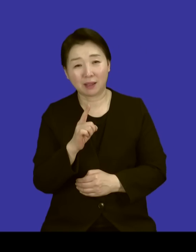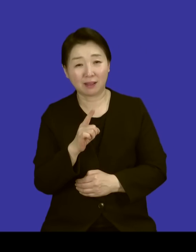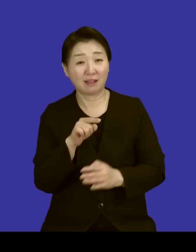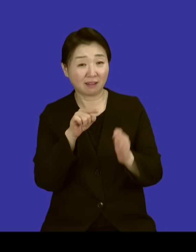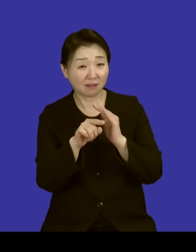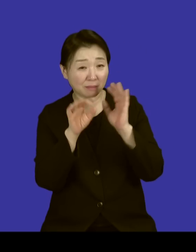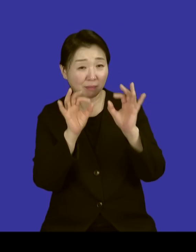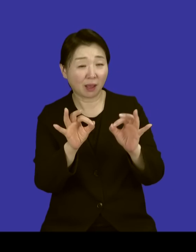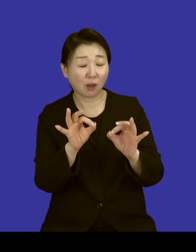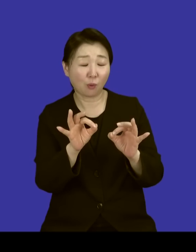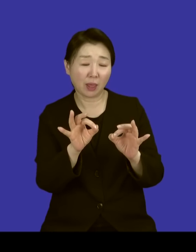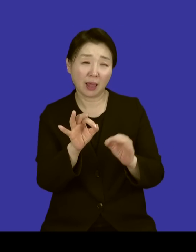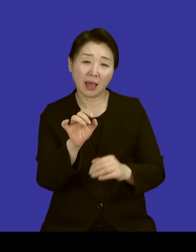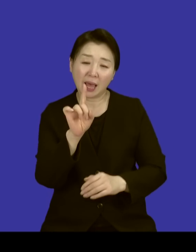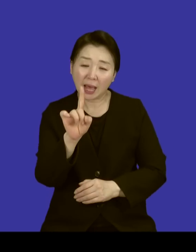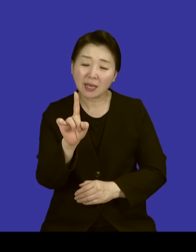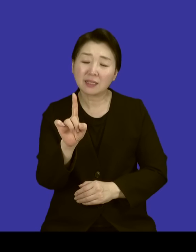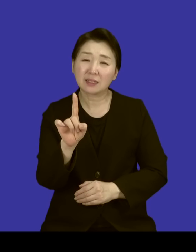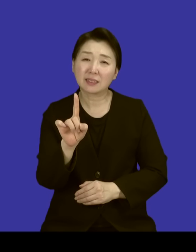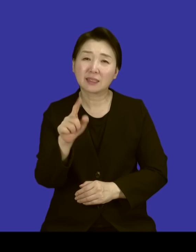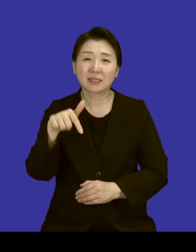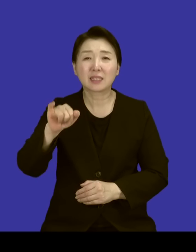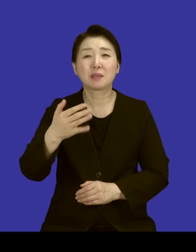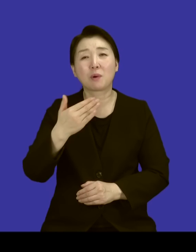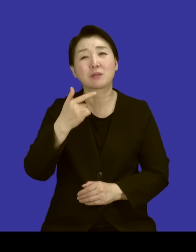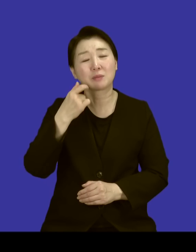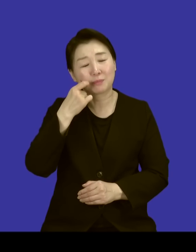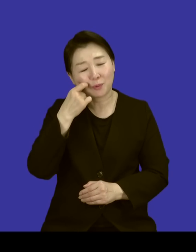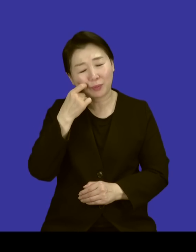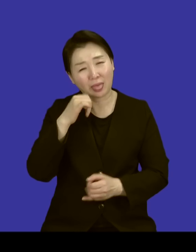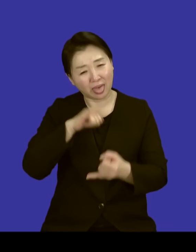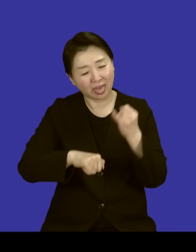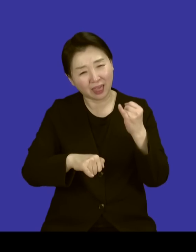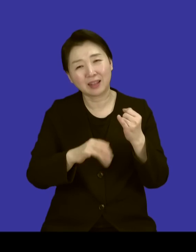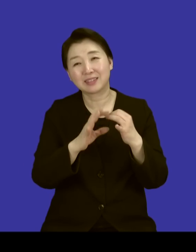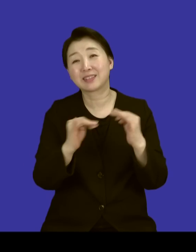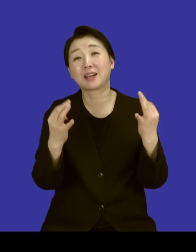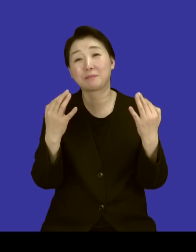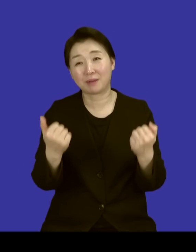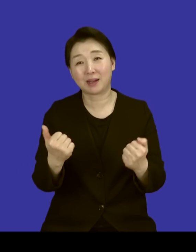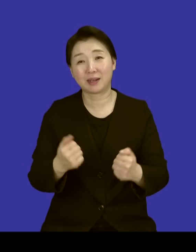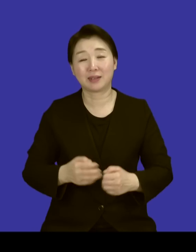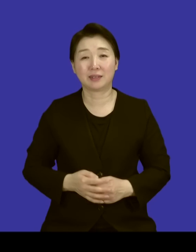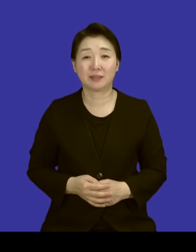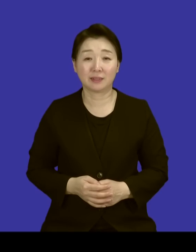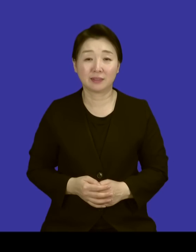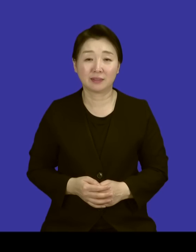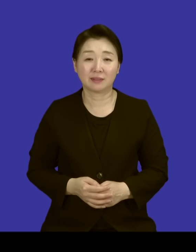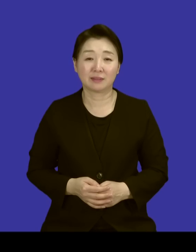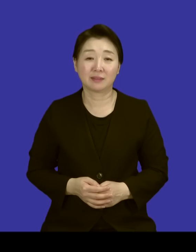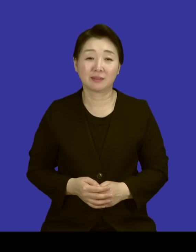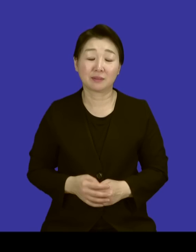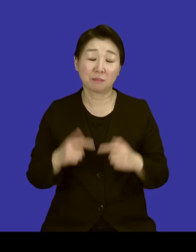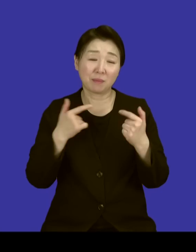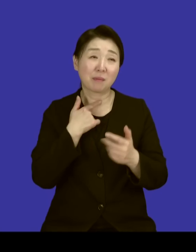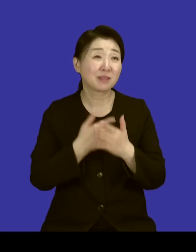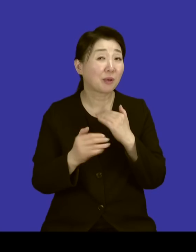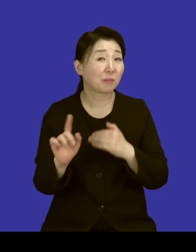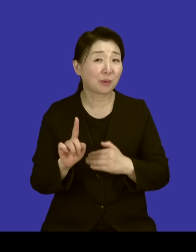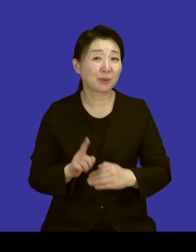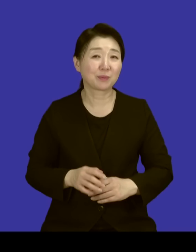한 끼 해결하기 어려운 분들 많이 마주치실 텐데 어떤 체험을 하시게 되나요? 매일매일 하루